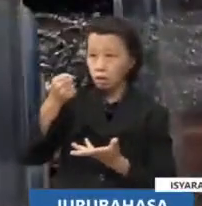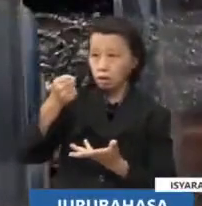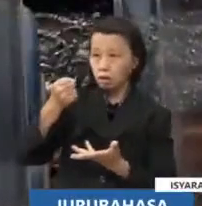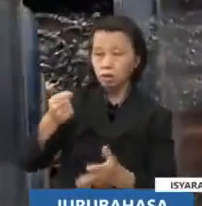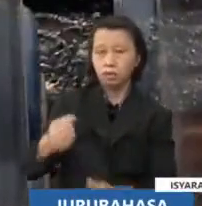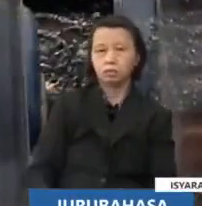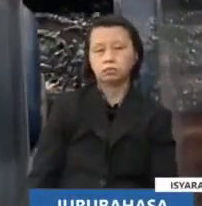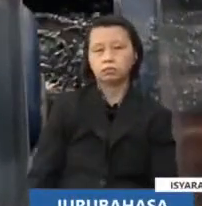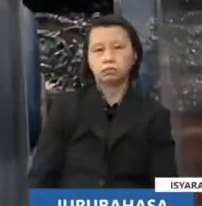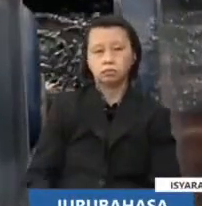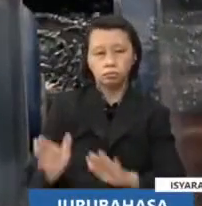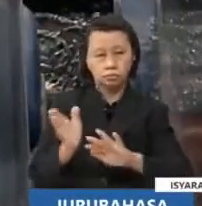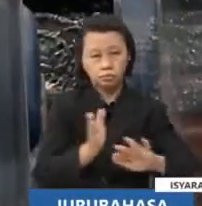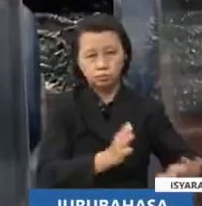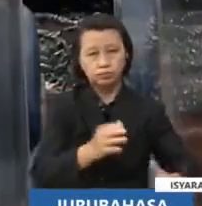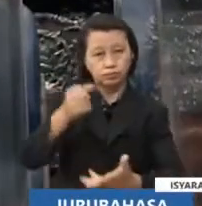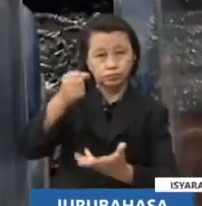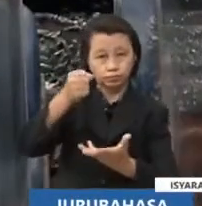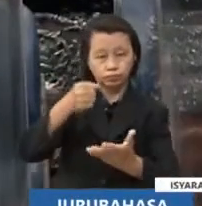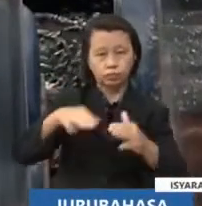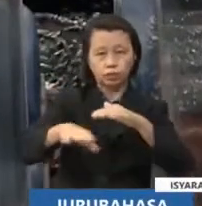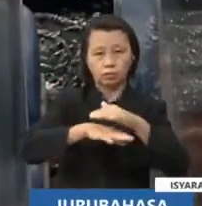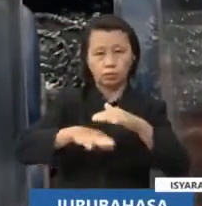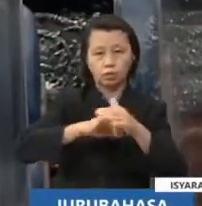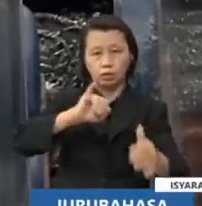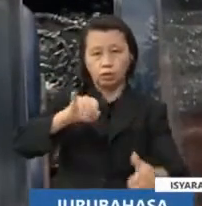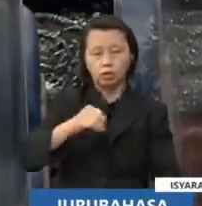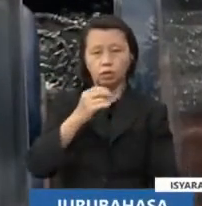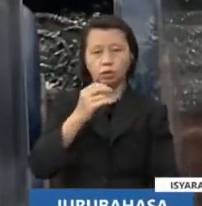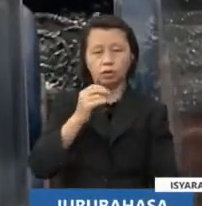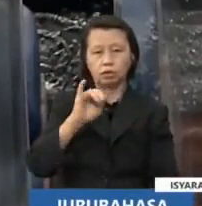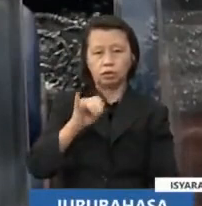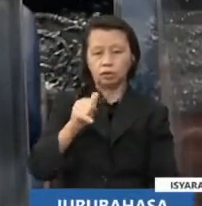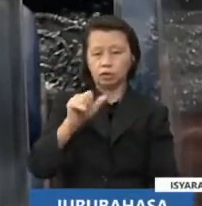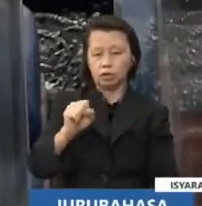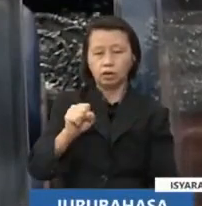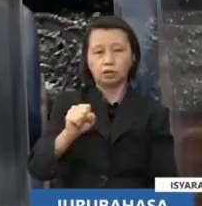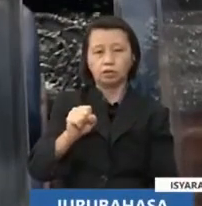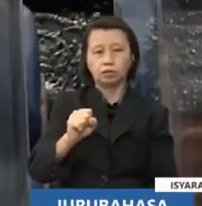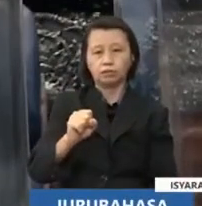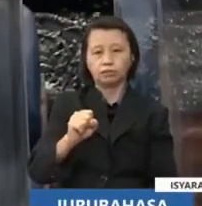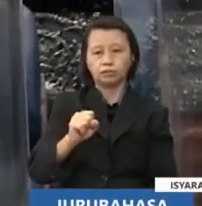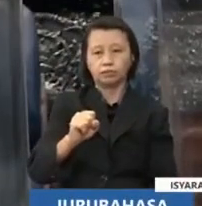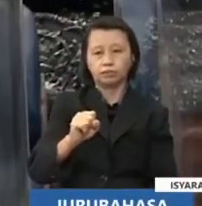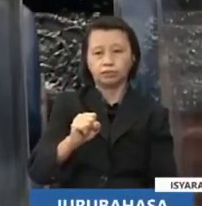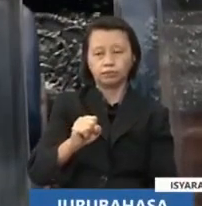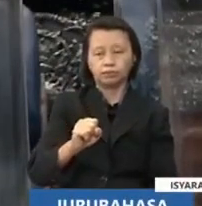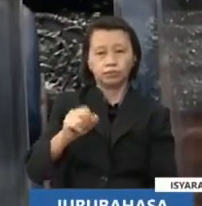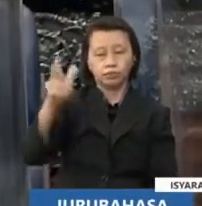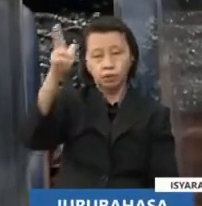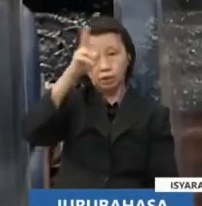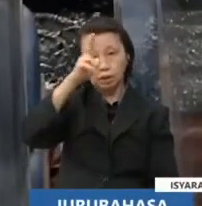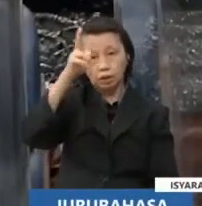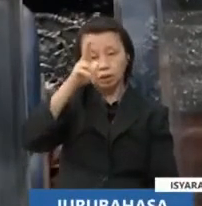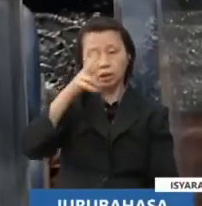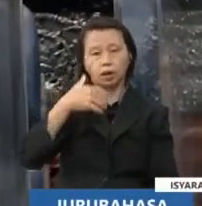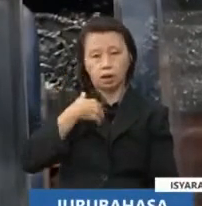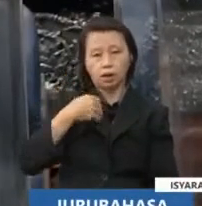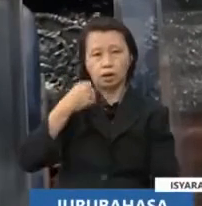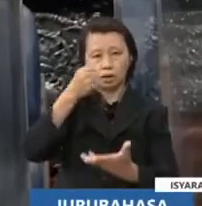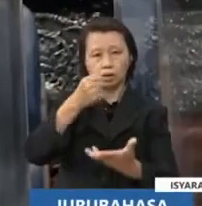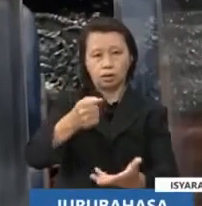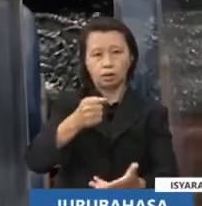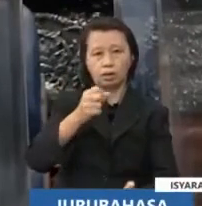cemas lain pada peruntukan yang dipantulkannya bahwa jabatan Kementerian alam Kitana heboh JPS ke kerajaan kesenian